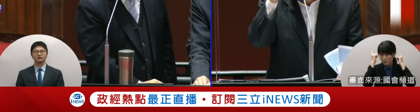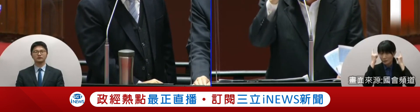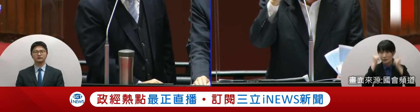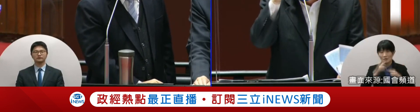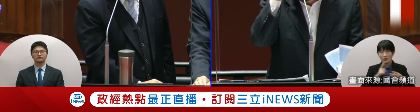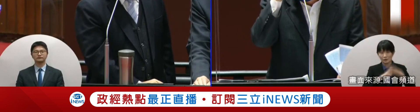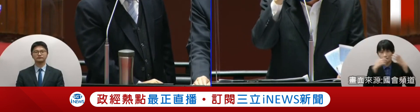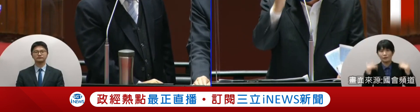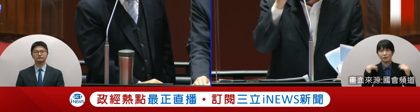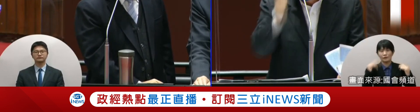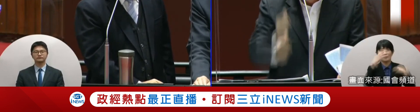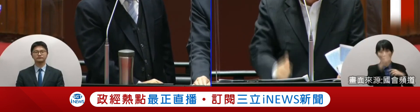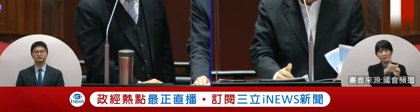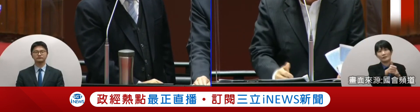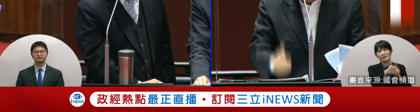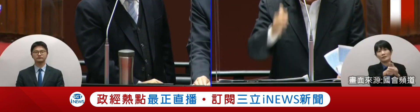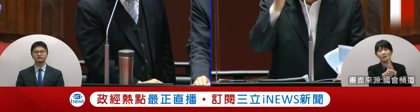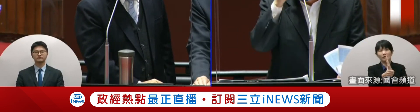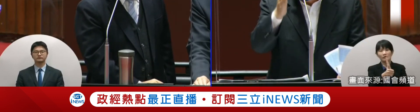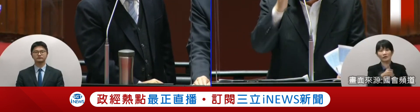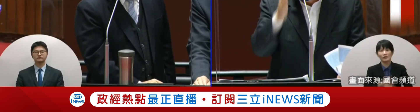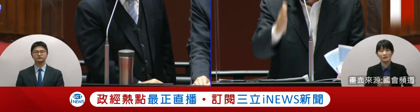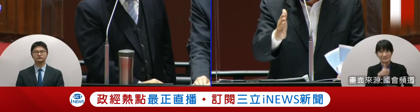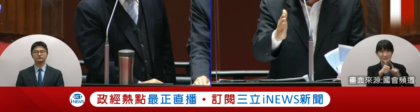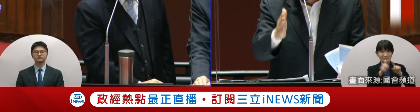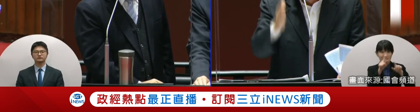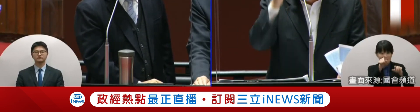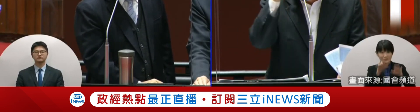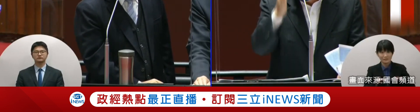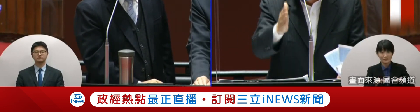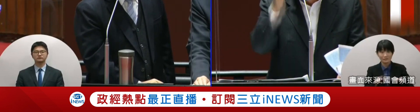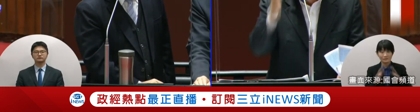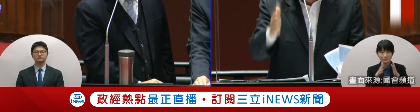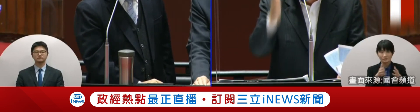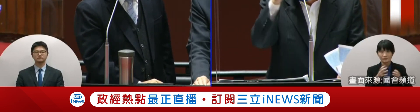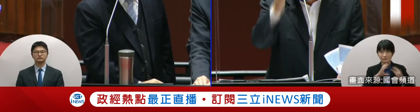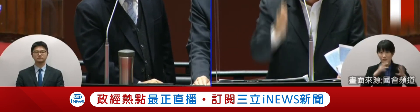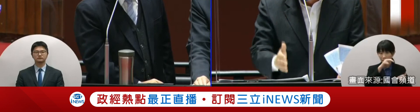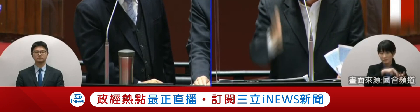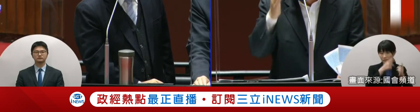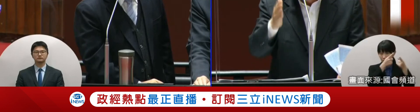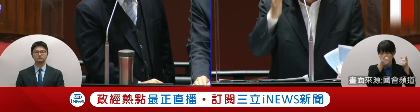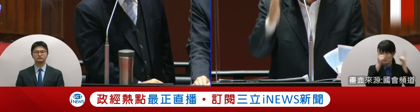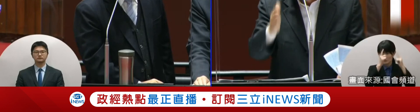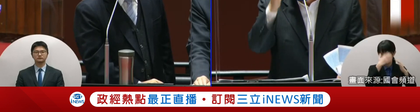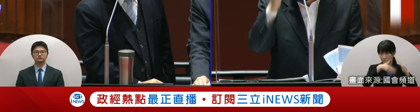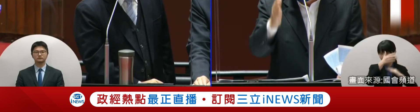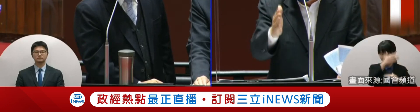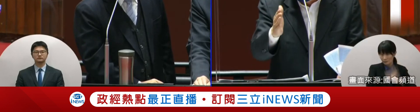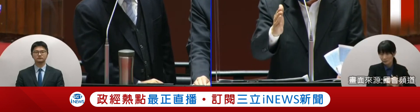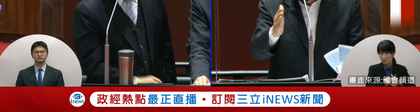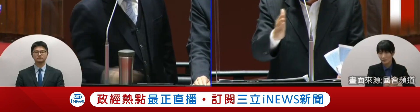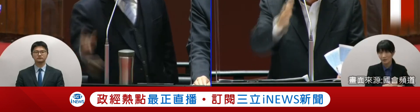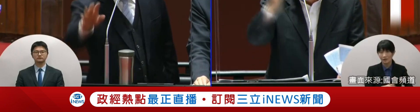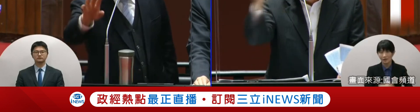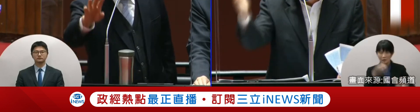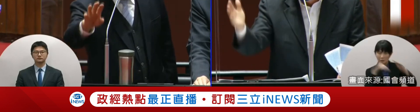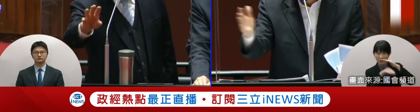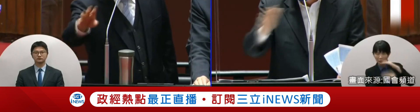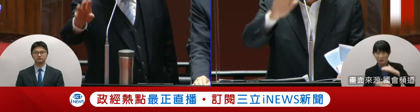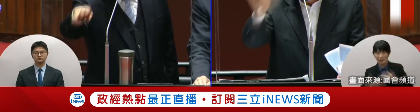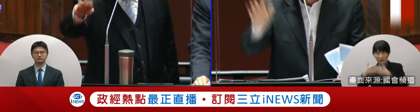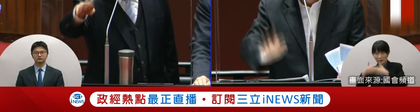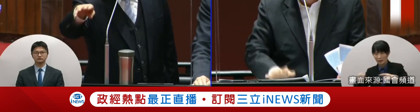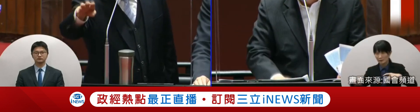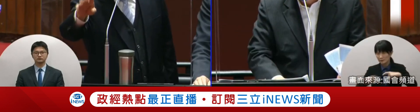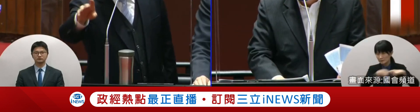国立大学的主管机构，结果你对于这样子国立大学的校长、国立大学被抹红，你完全